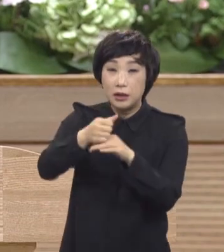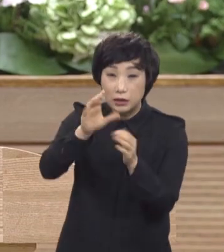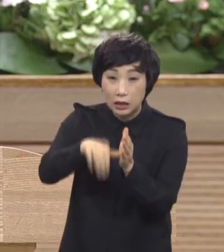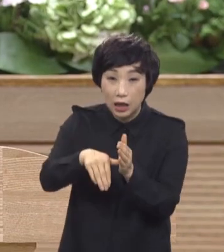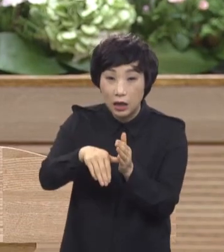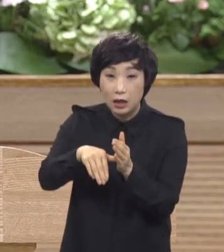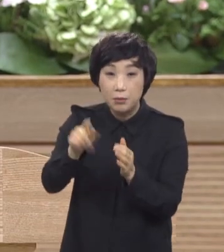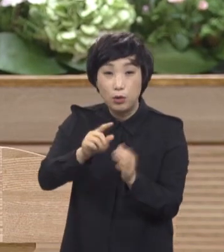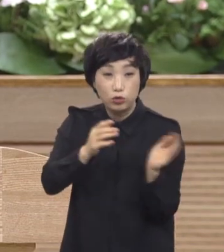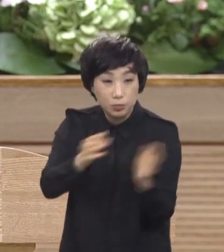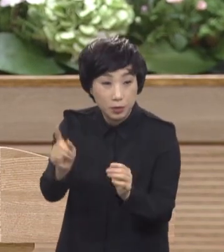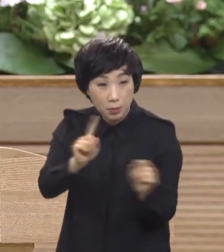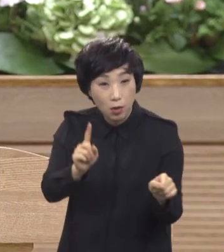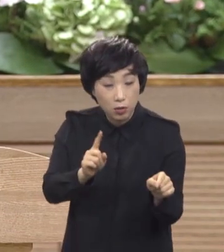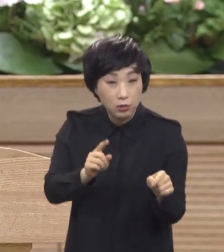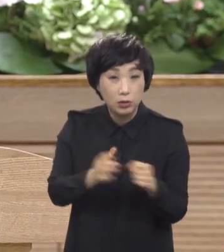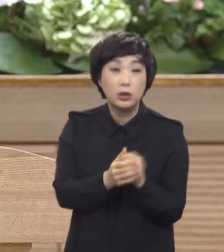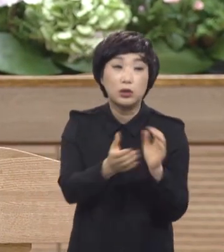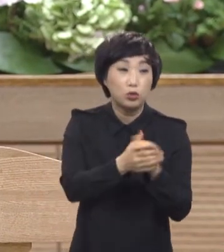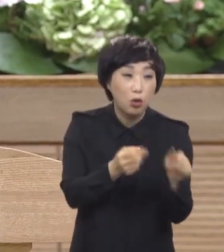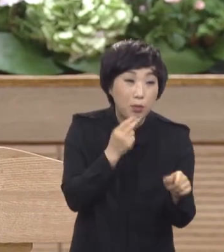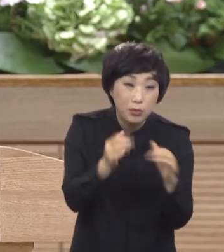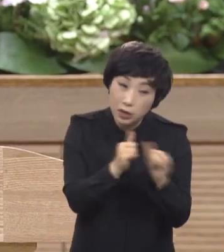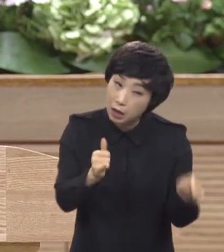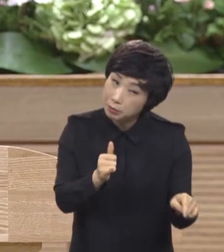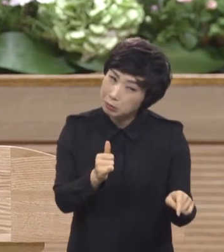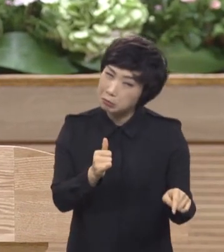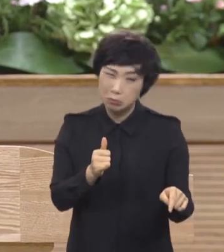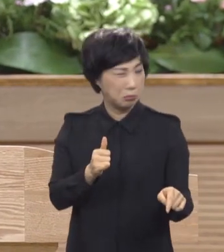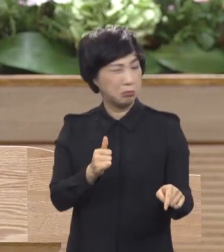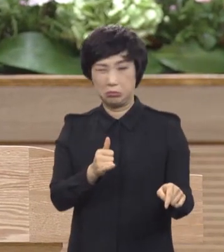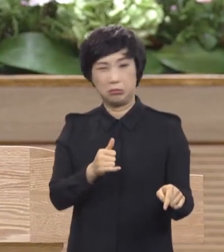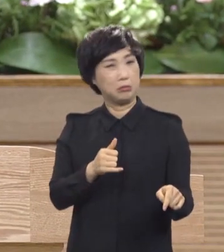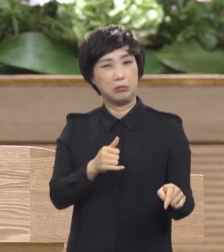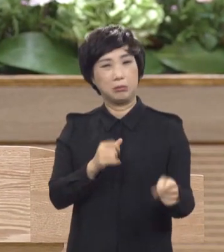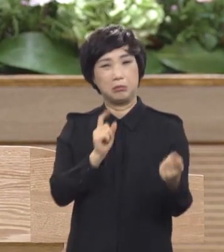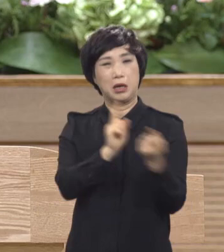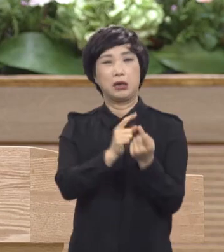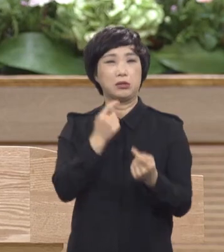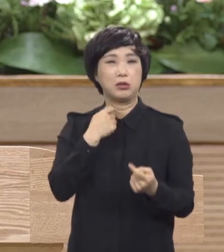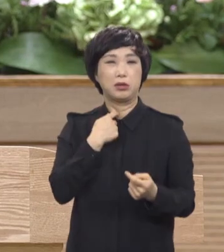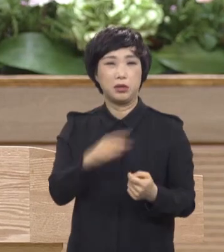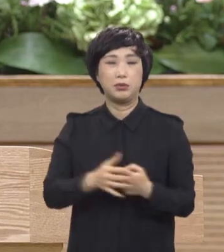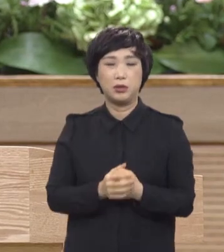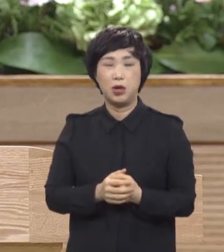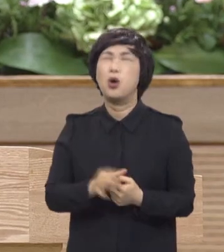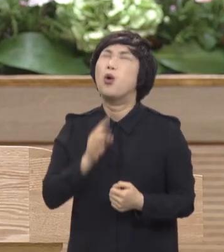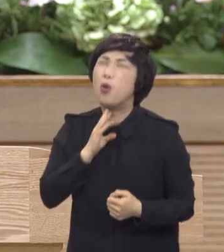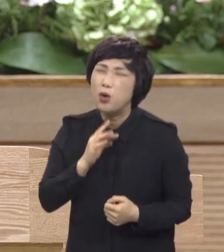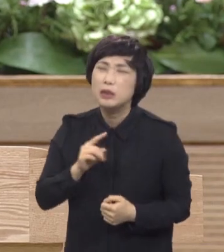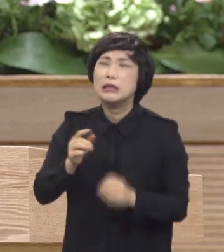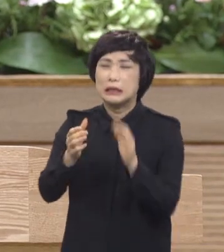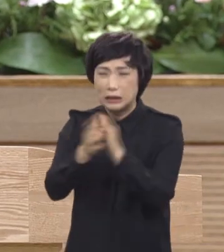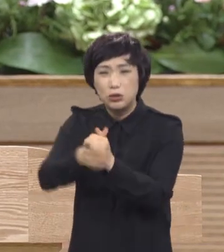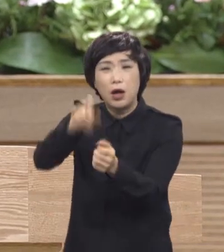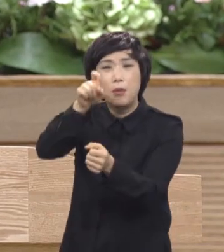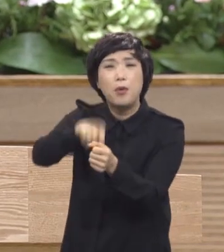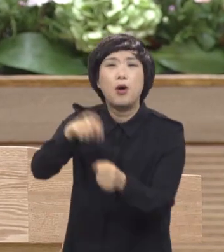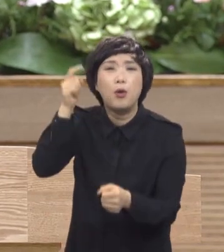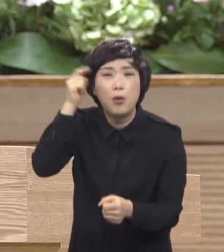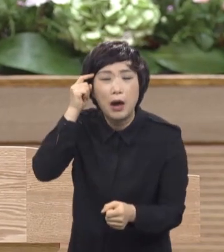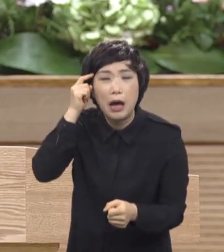어떻게 준비할 것인지 준비를 하고 있거나 이런 사람을 보지 못했어요 오직 왜 기도하느냐